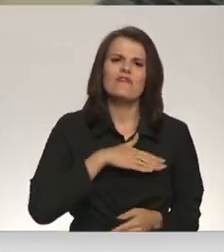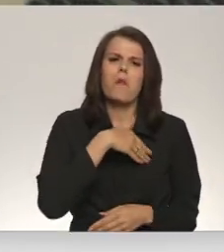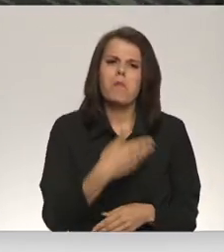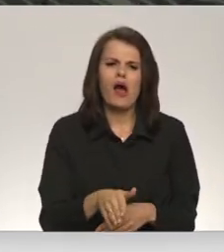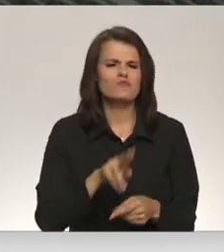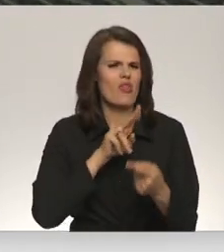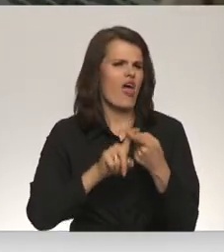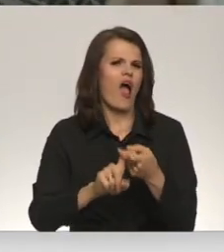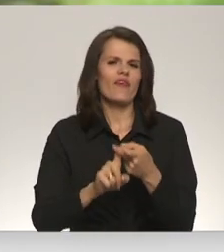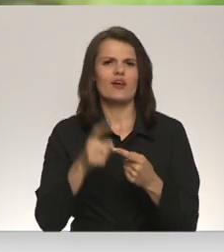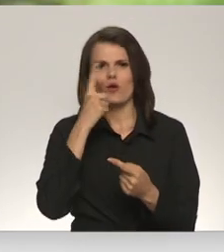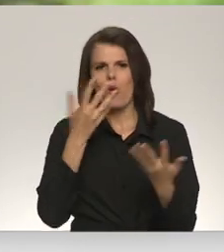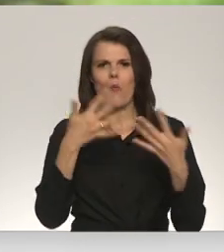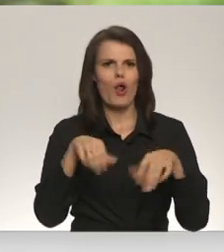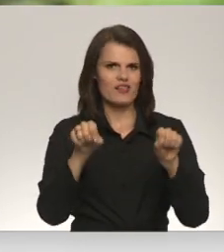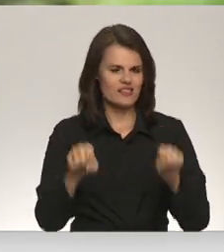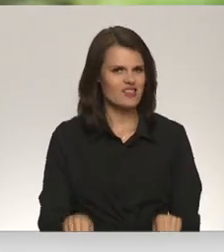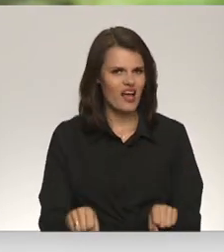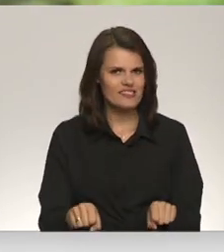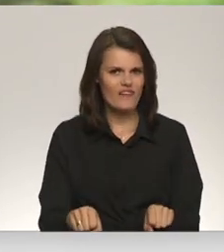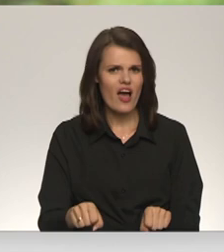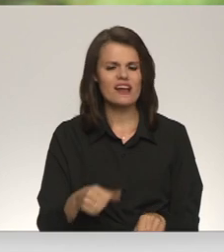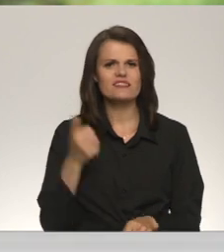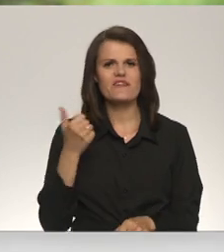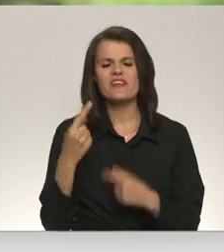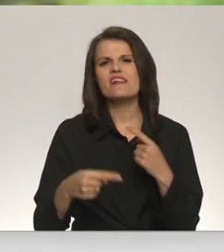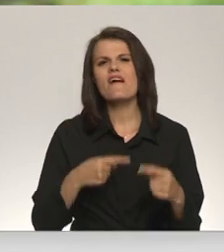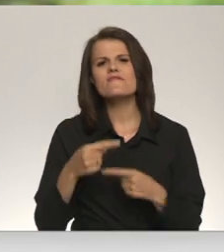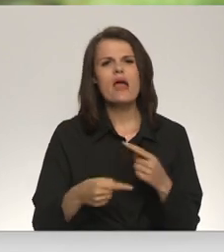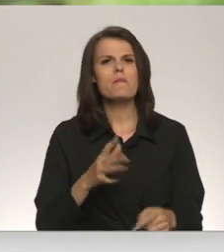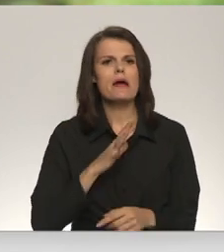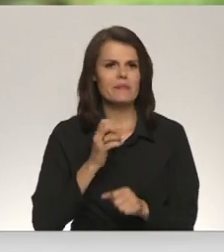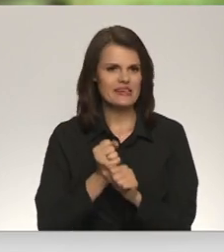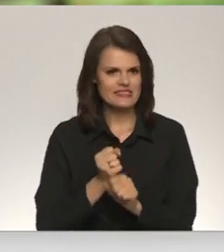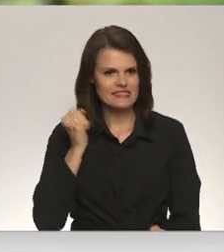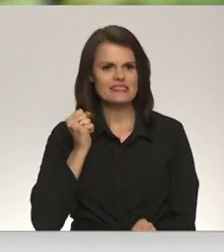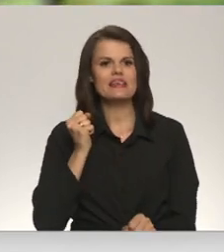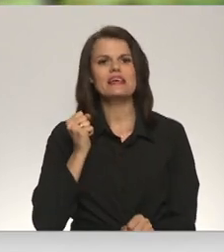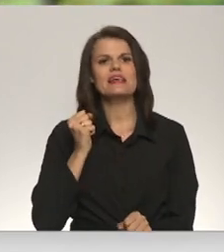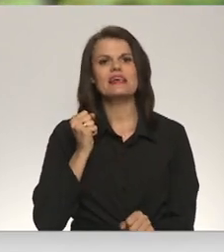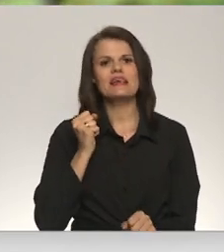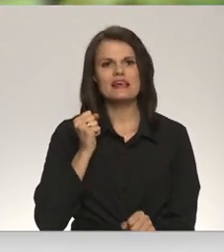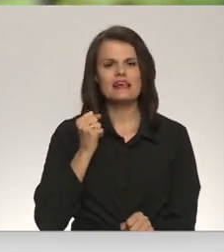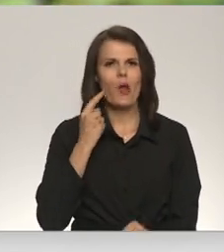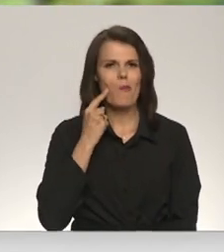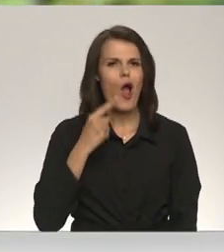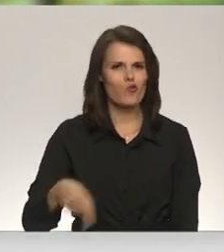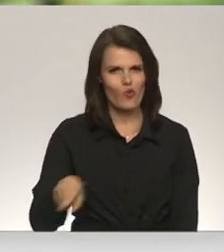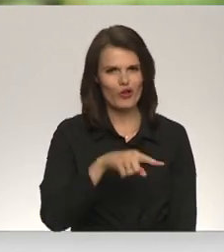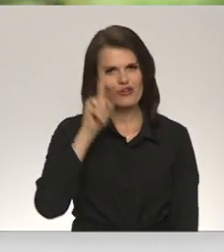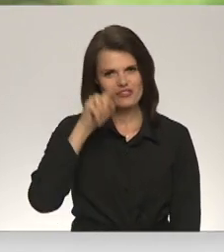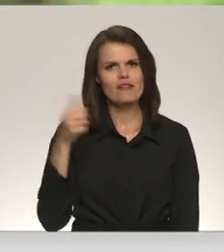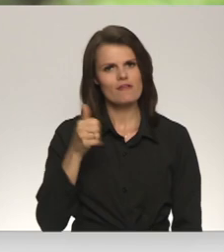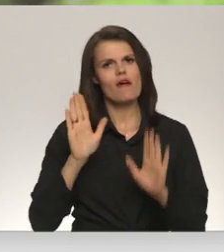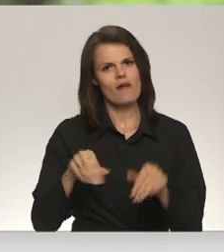no politiskās iekārtas. Viņa mēri bijusi jā, stingra, es domāju, to madonieši zin, ka viņa